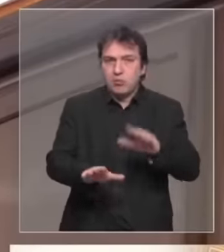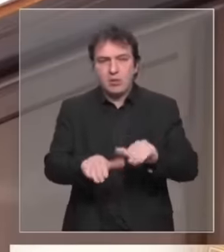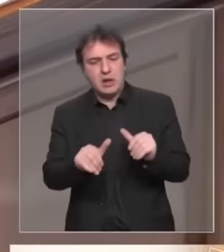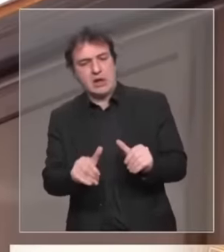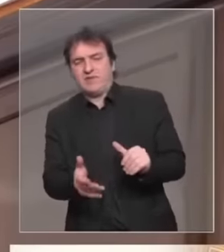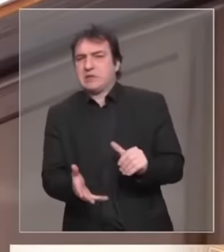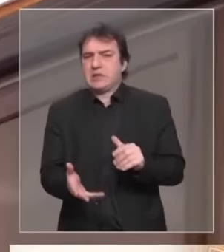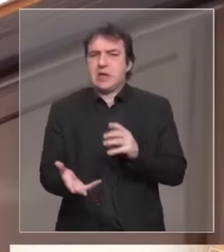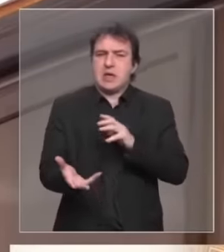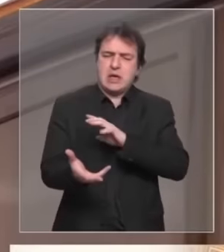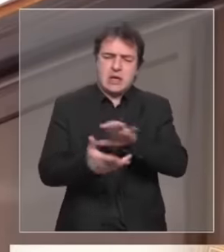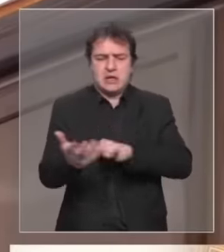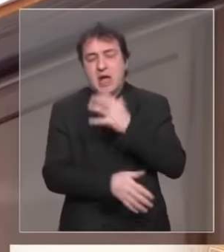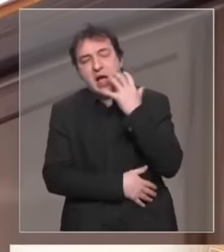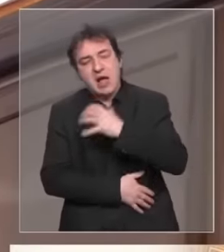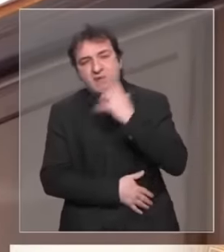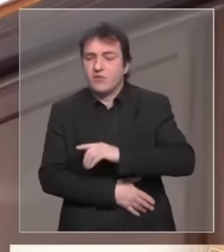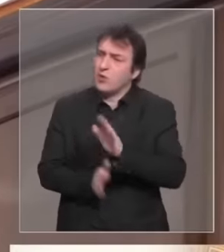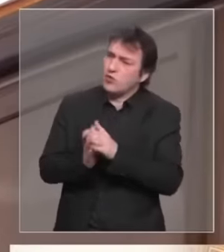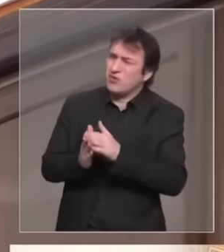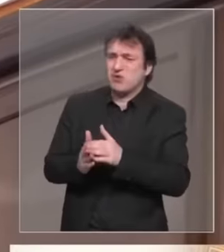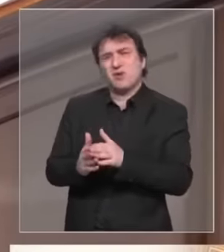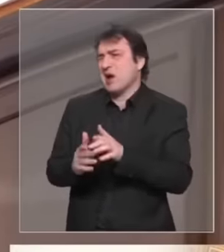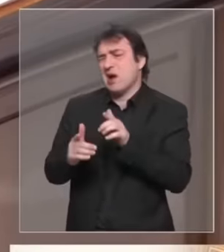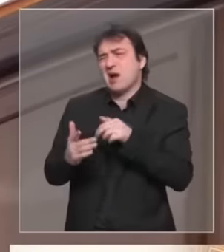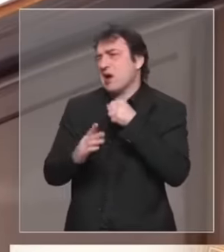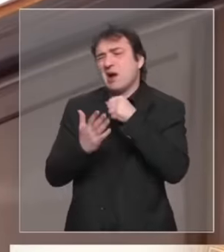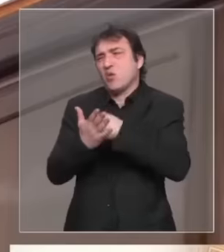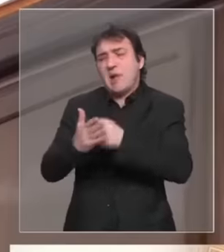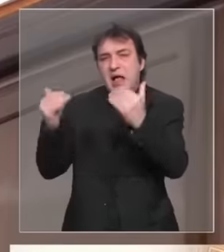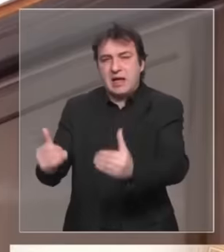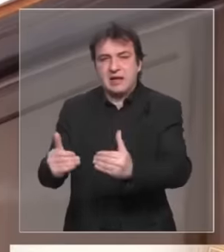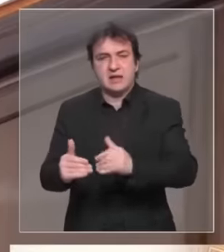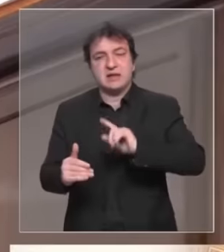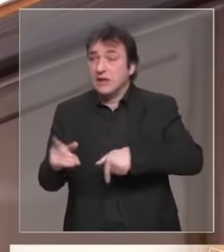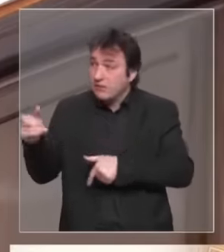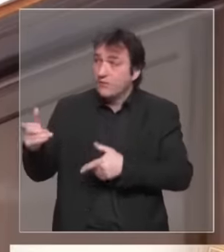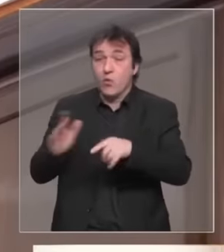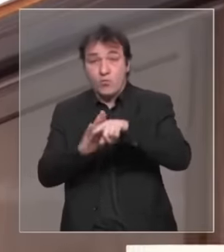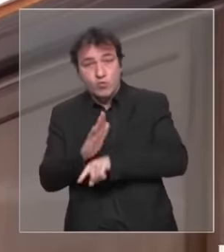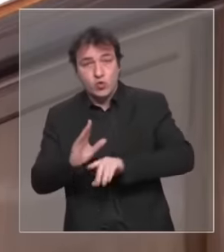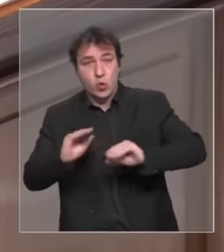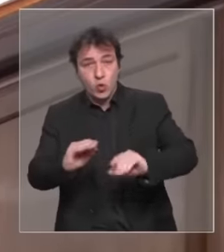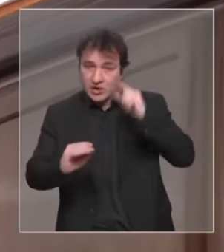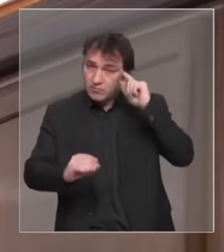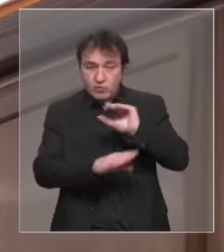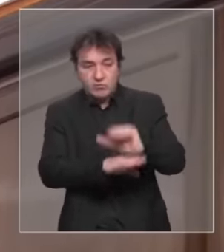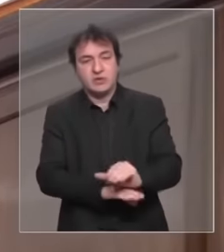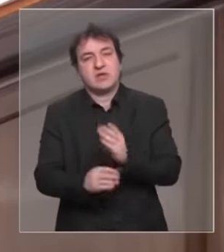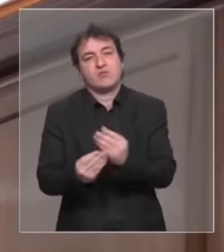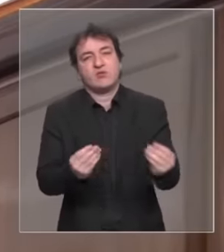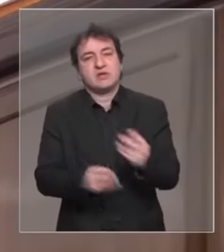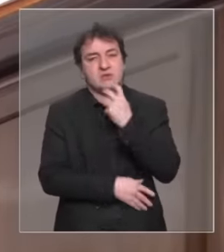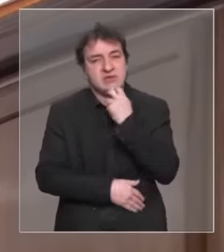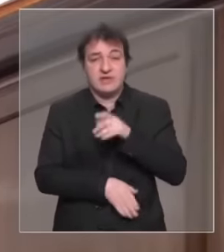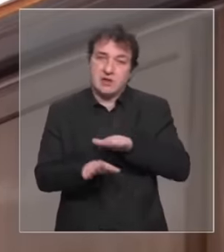combat. Israël doit prendre des mesures concrètes pour protéger la vie des populations civiles à Gaza. En parallèle,